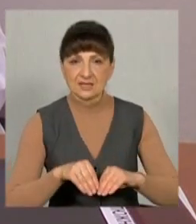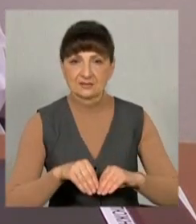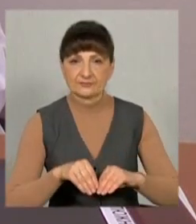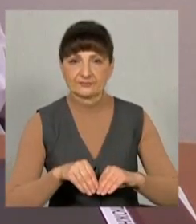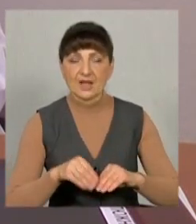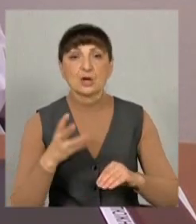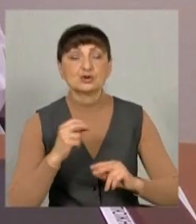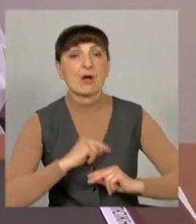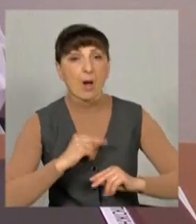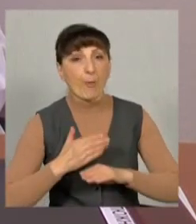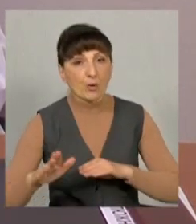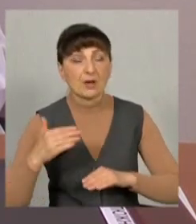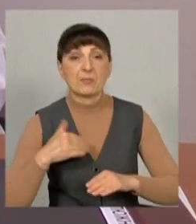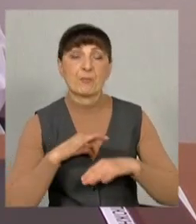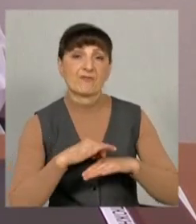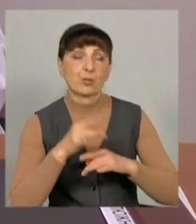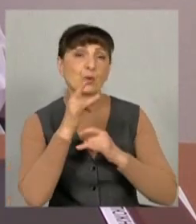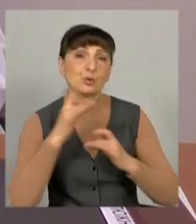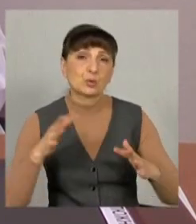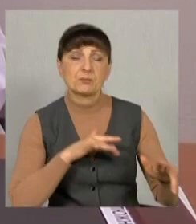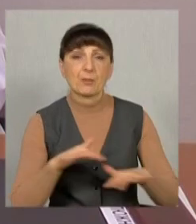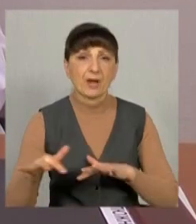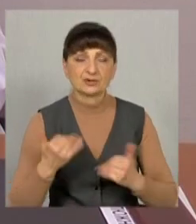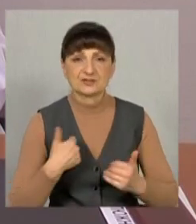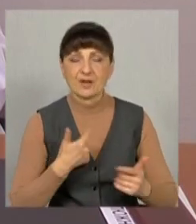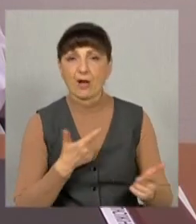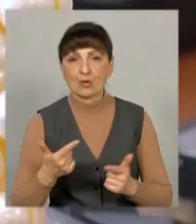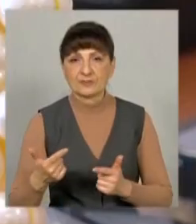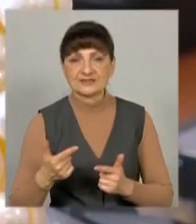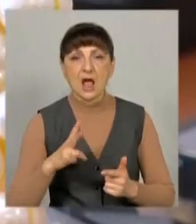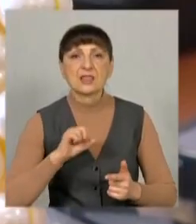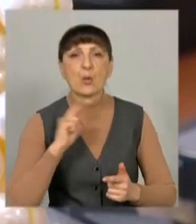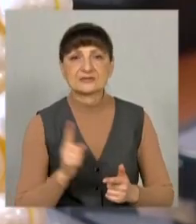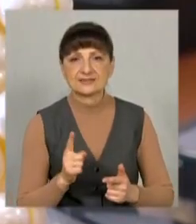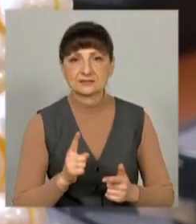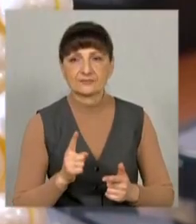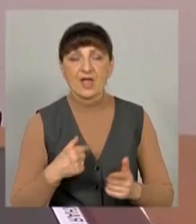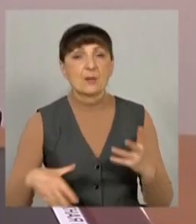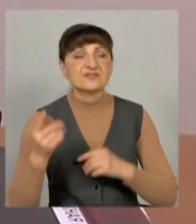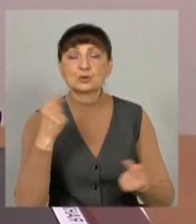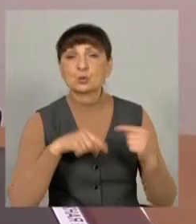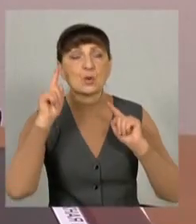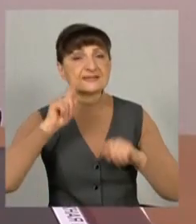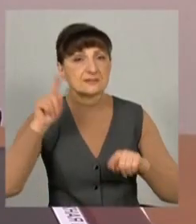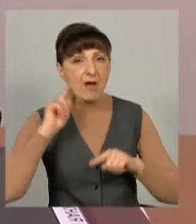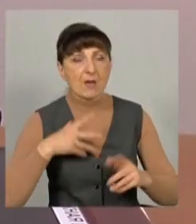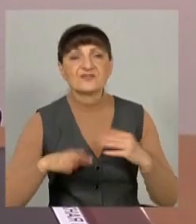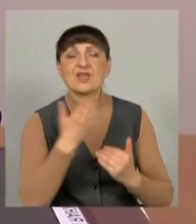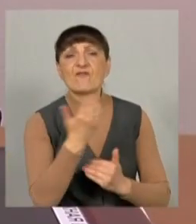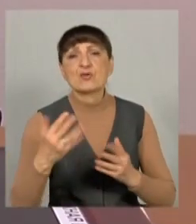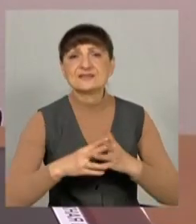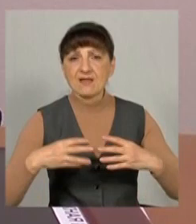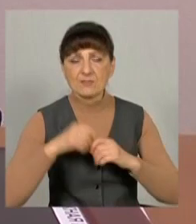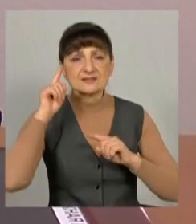Кроме работы мы проводим культурные наши мероприятия. Вот сейчас мы очень готовимся к Наурызу. Мы все друг друга знаем, мы знаем все семьи,